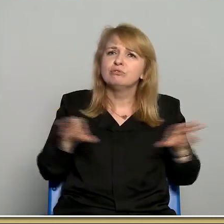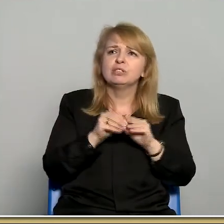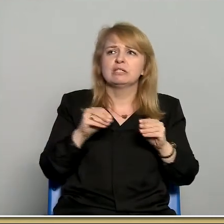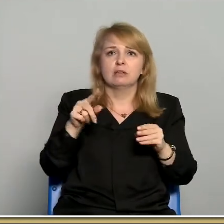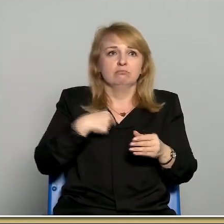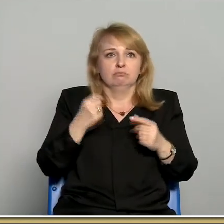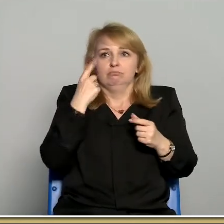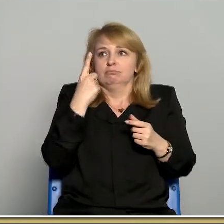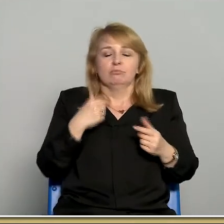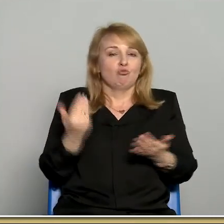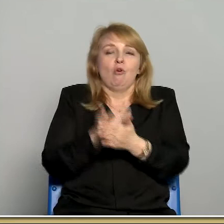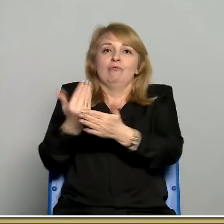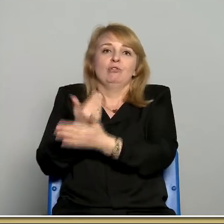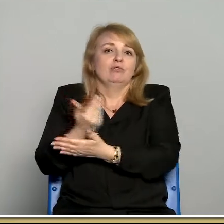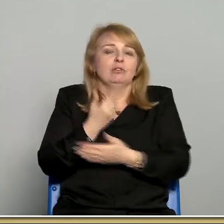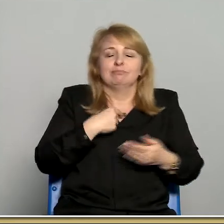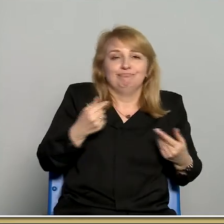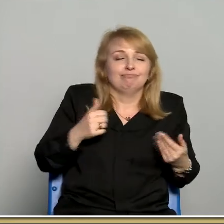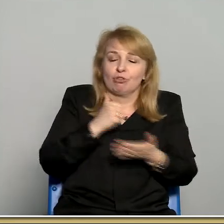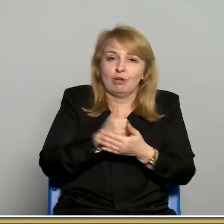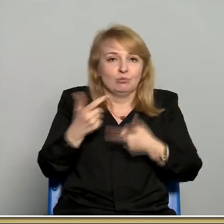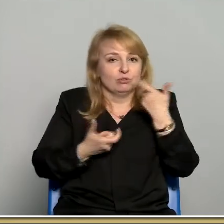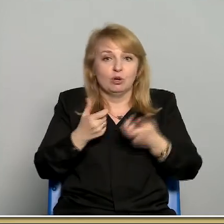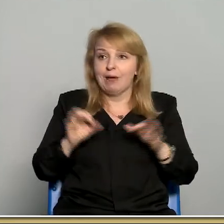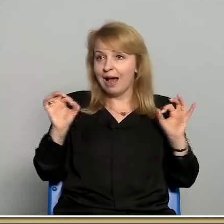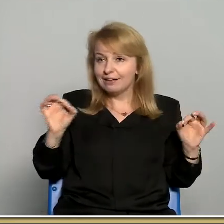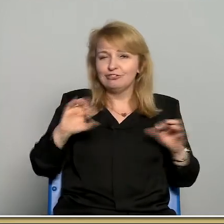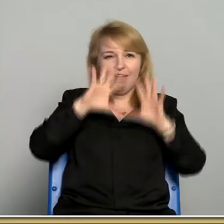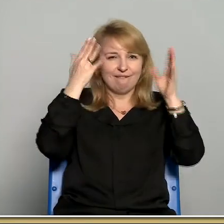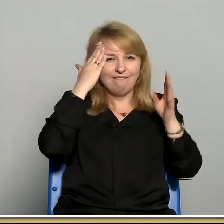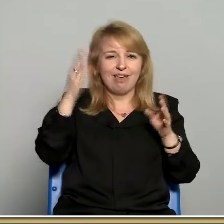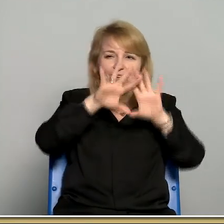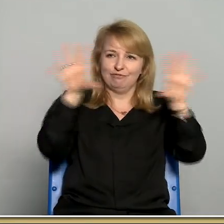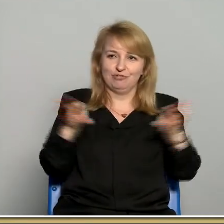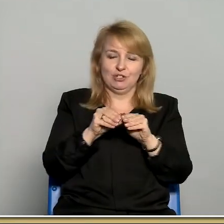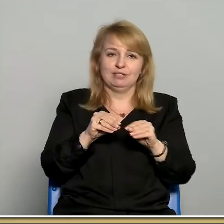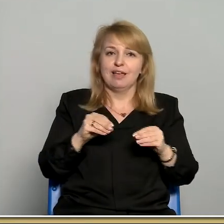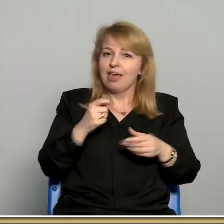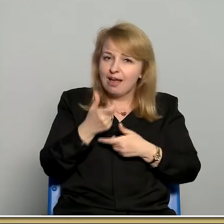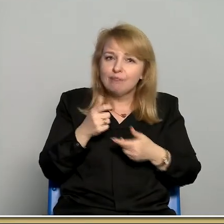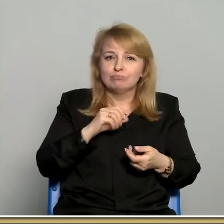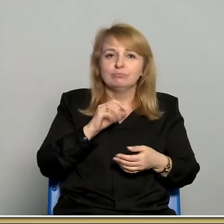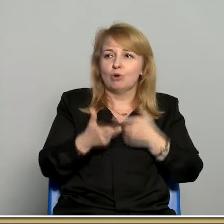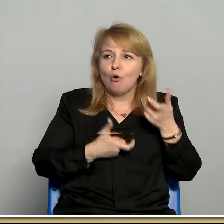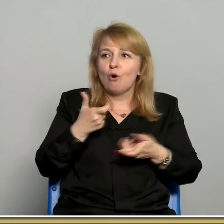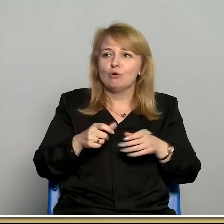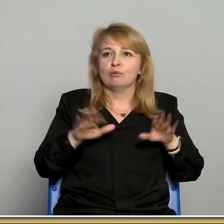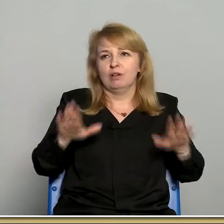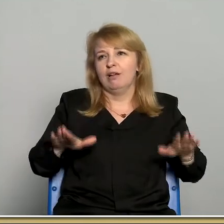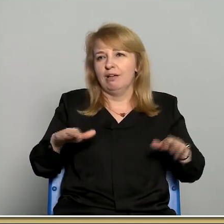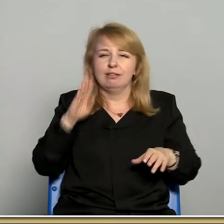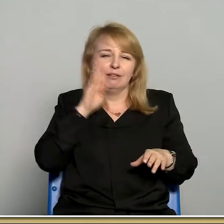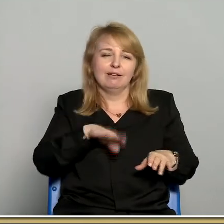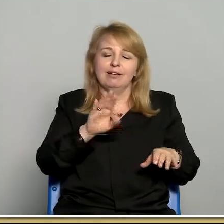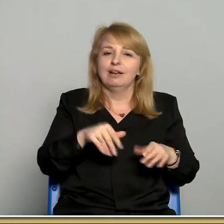nowe, wydawały się niedoścignięte. Dzisiaj okazuje się, że wchodzimy już takim powiedziałbym zdecydowanym